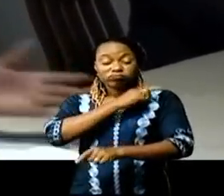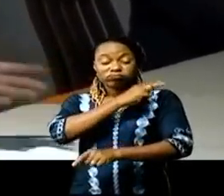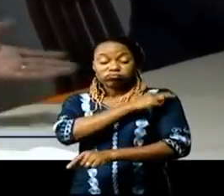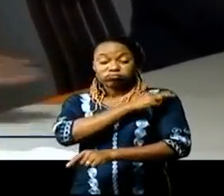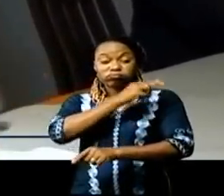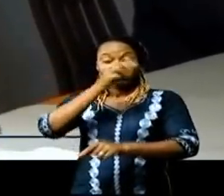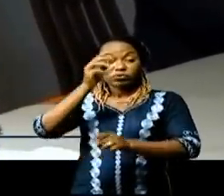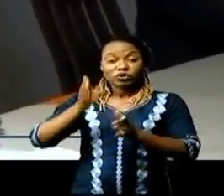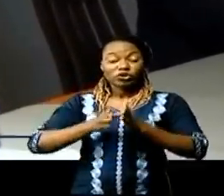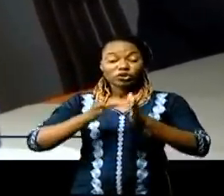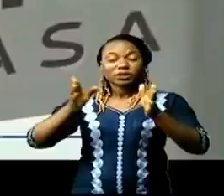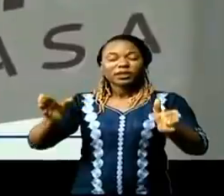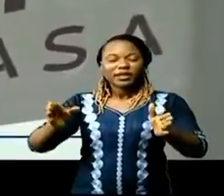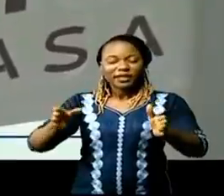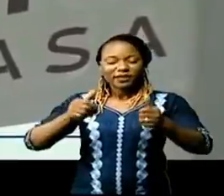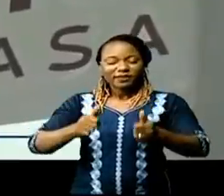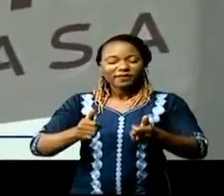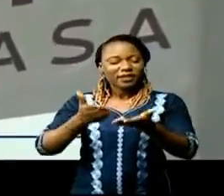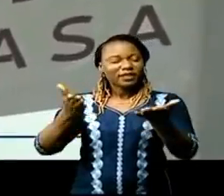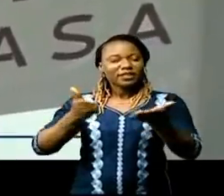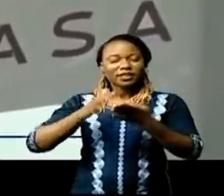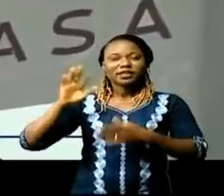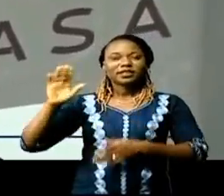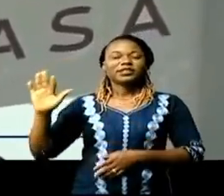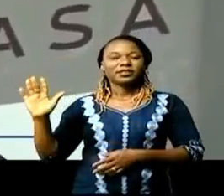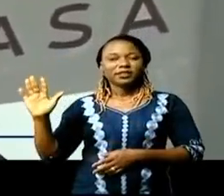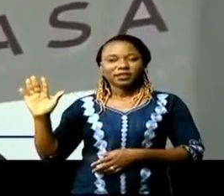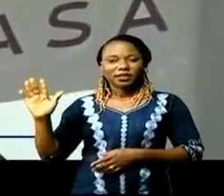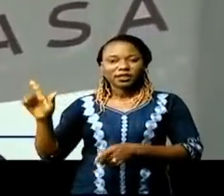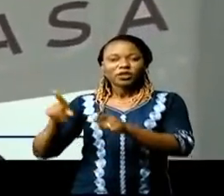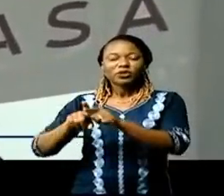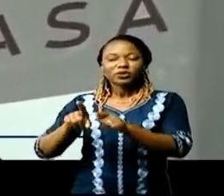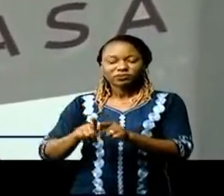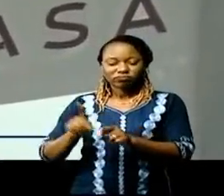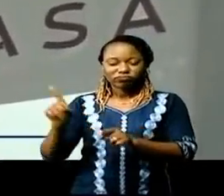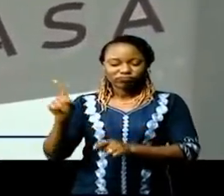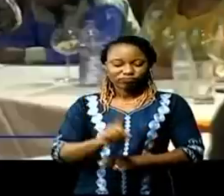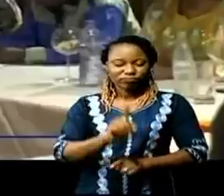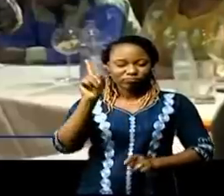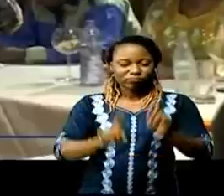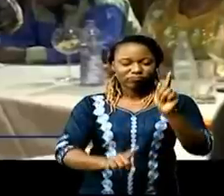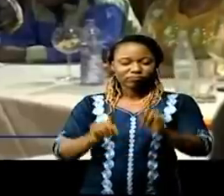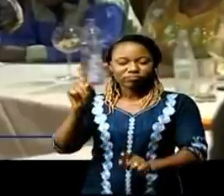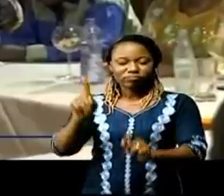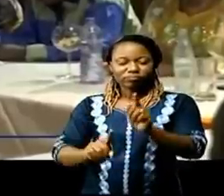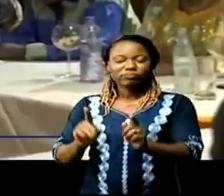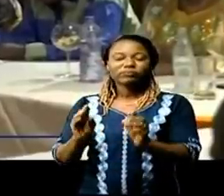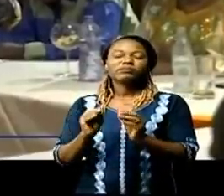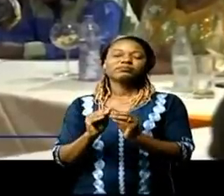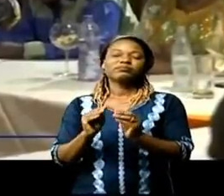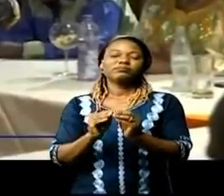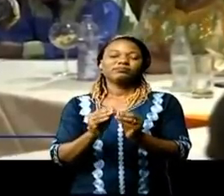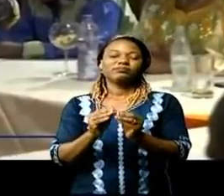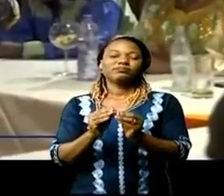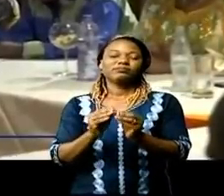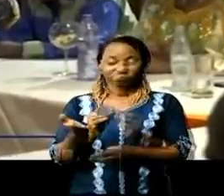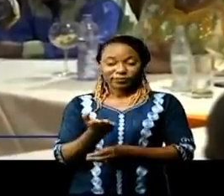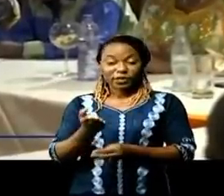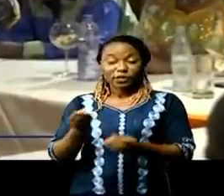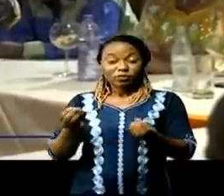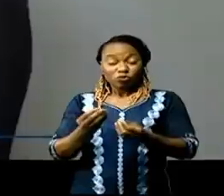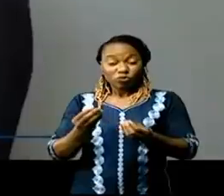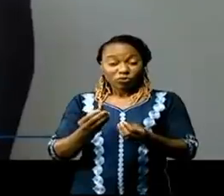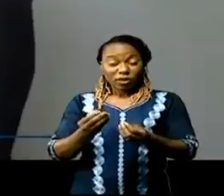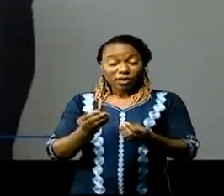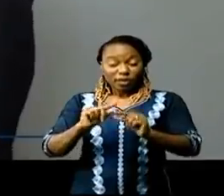en séjour dans la capitale congolaise. Le cercle Elaïs, situé dans la commune de la Gombe, a servi de cadre à cette rencontre. Selon le président de